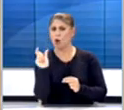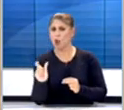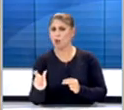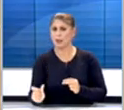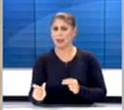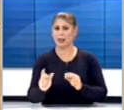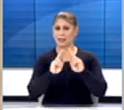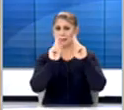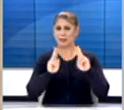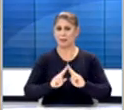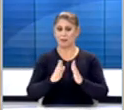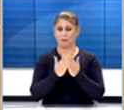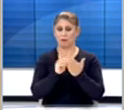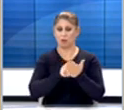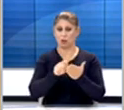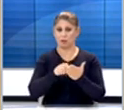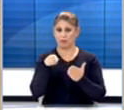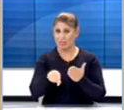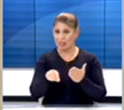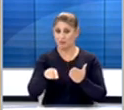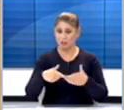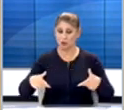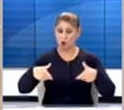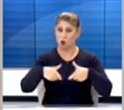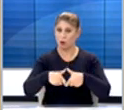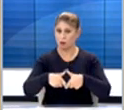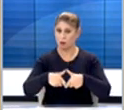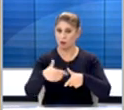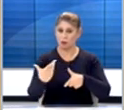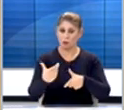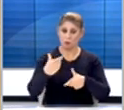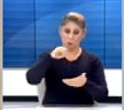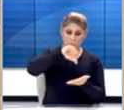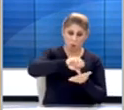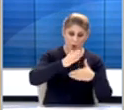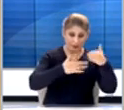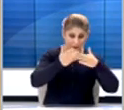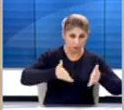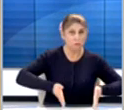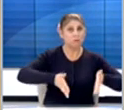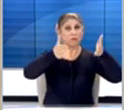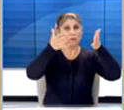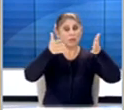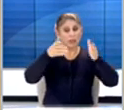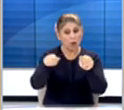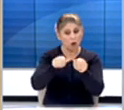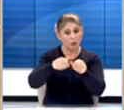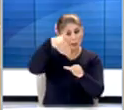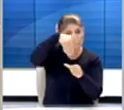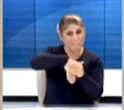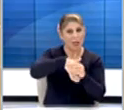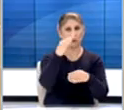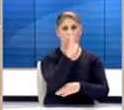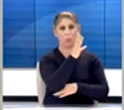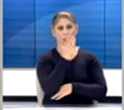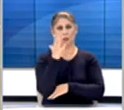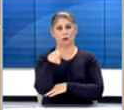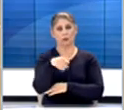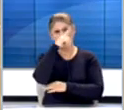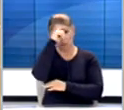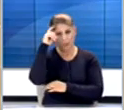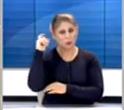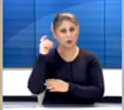Υπάρχει ορολογία στη διεθνή βιβλιογραφία για αυτές τις ζώνες όπου ο αστικός ιστός βρίσκεται κοντά ή μέσα στο δάσος. Και είναι οι πιο δύσκολες